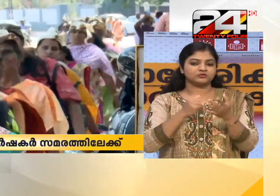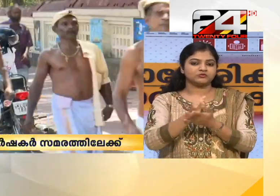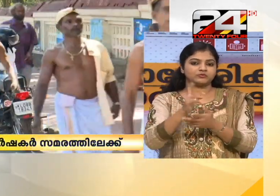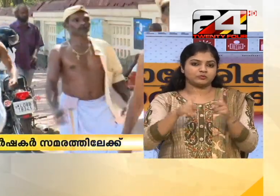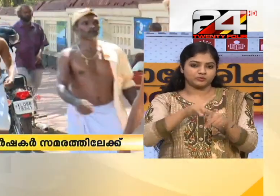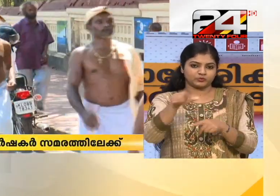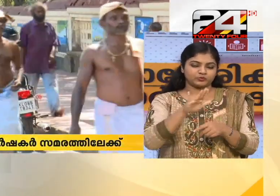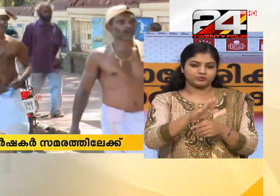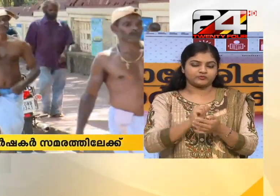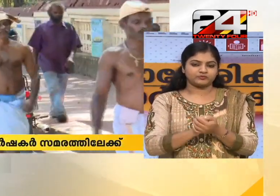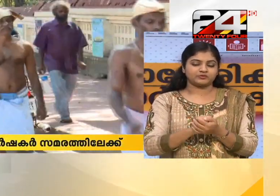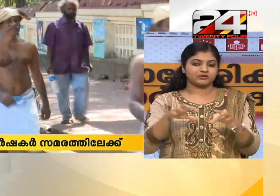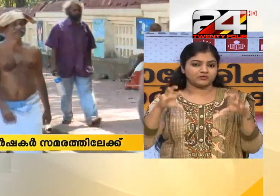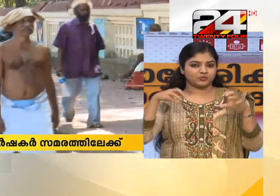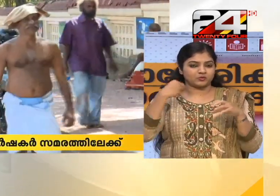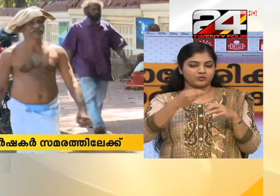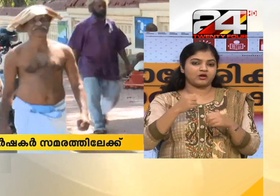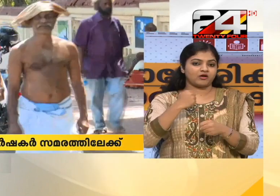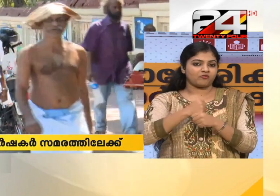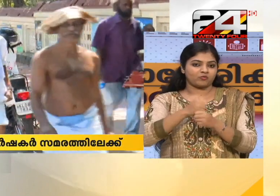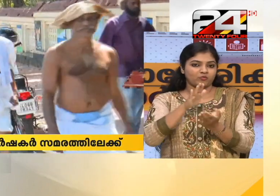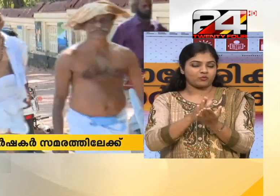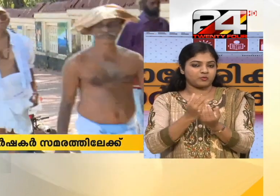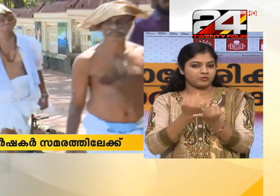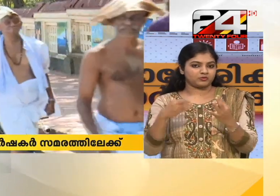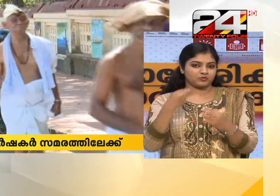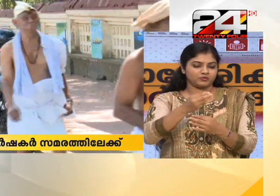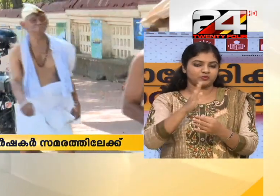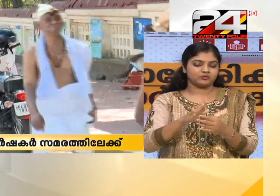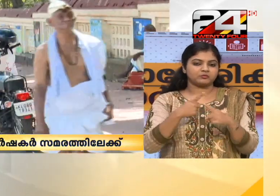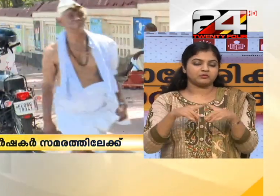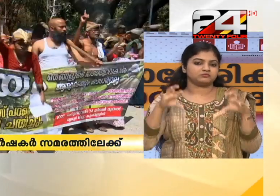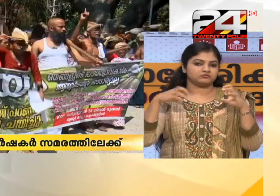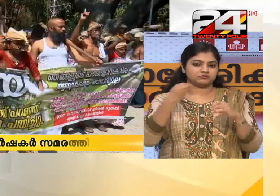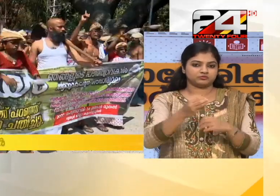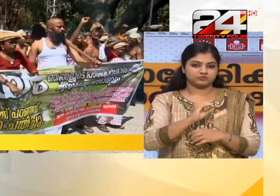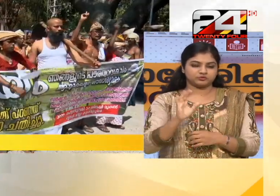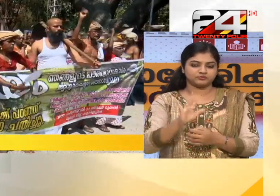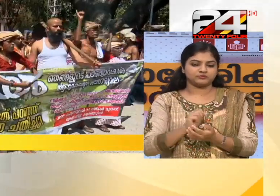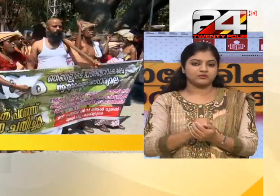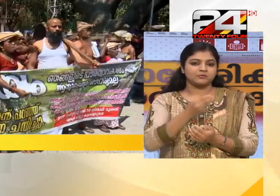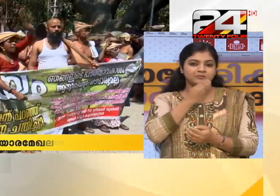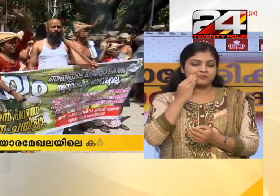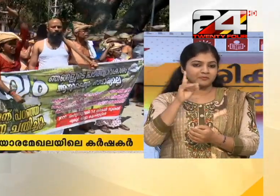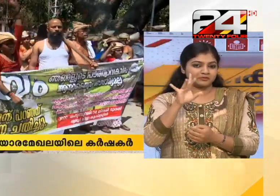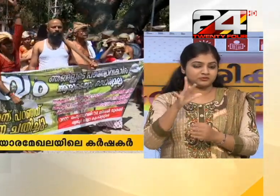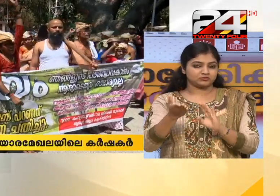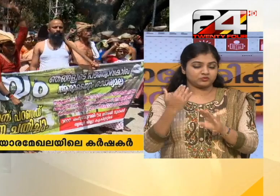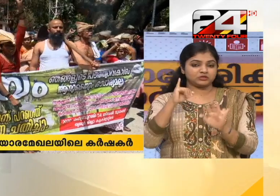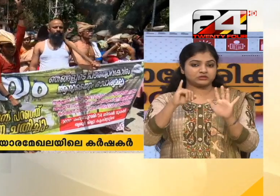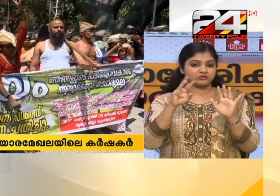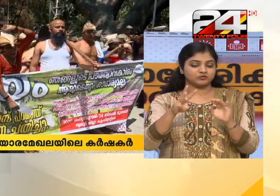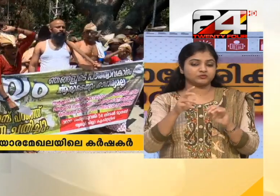കണക്ക്. പക്ഷേ പട്ടയം നൽകാമെന്ന് സർക്കാർ പലവട്ടം വാഗ്ദാനം മുന്നോട്ട് വച്ചെങ്കിലും പട്ടയം ലഭിച്ചില്ല. മാർച്ച് 15 6,000